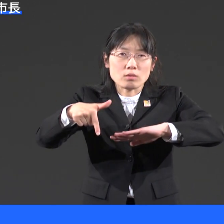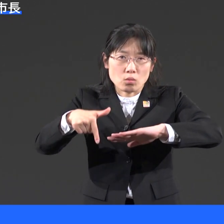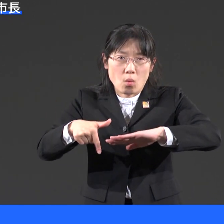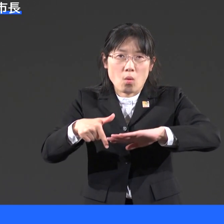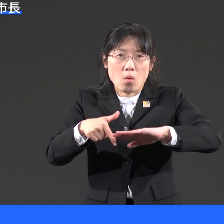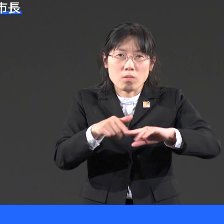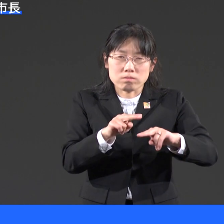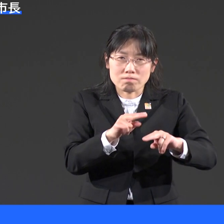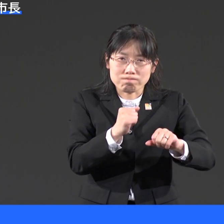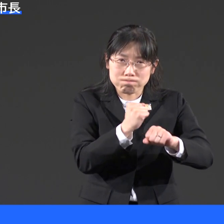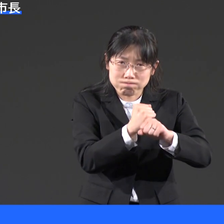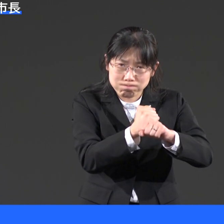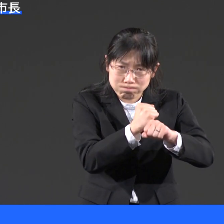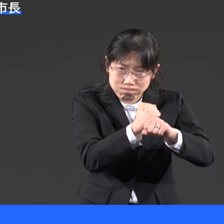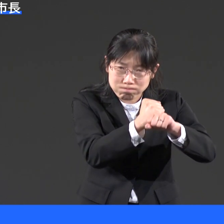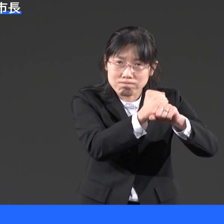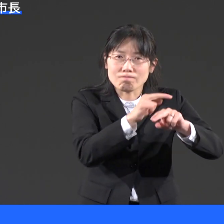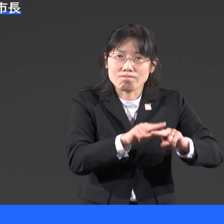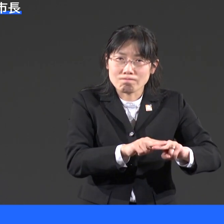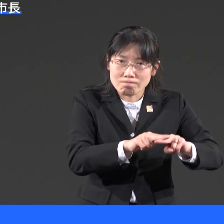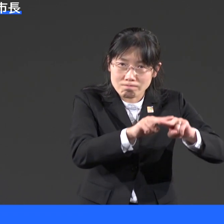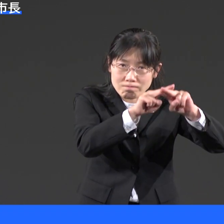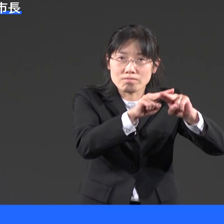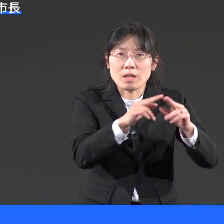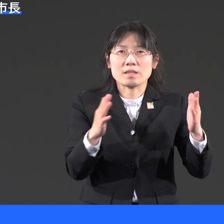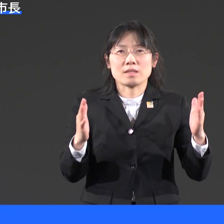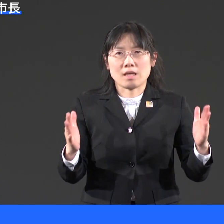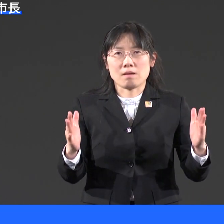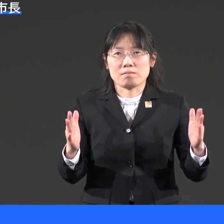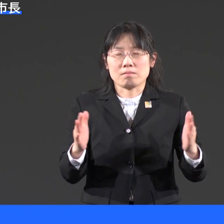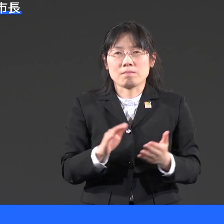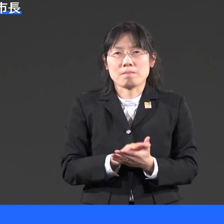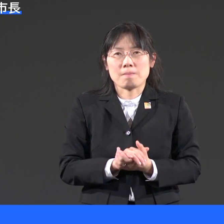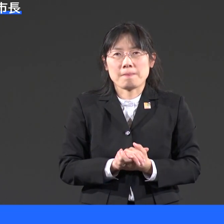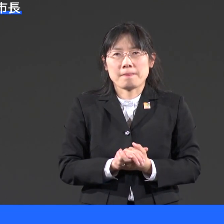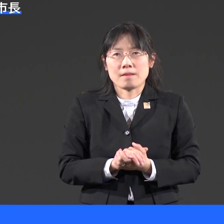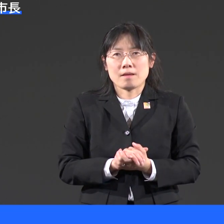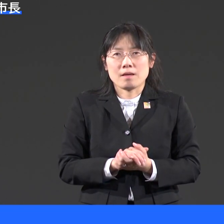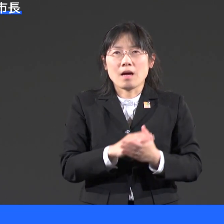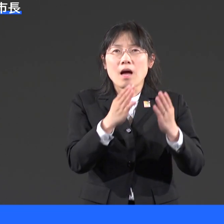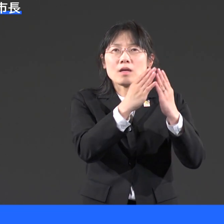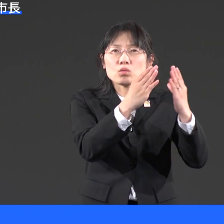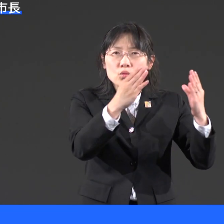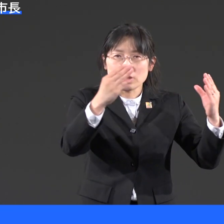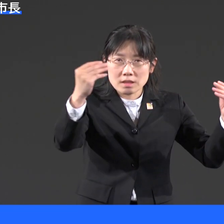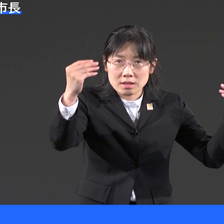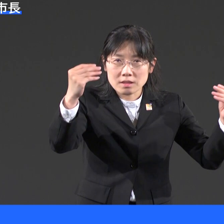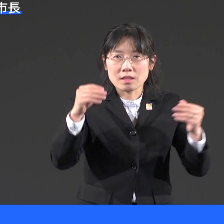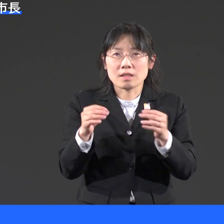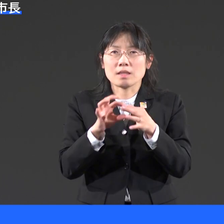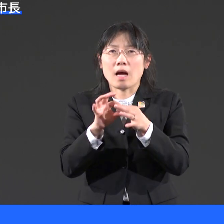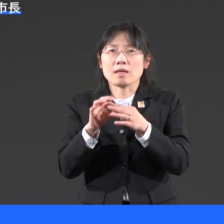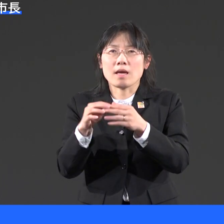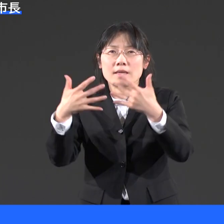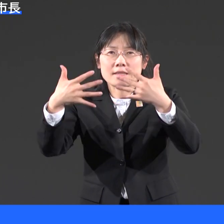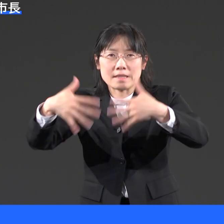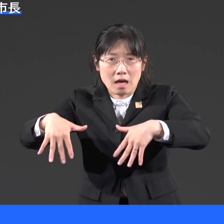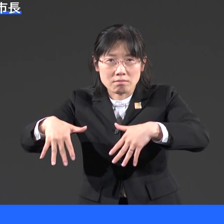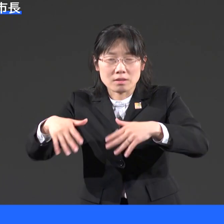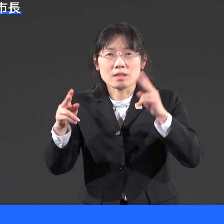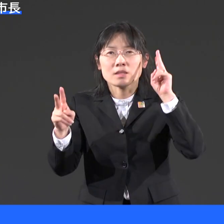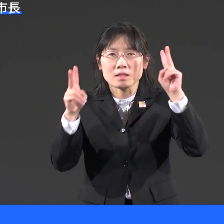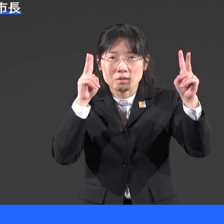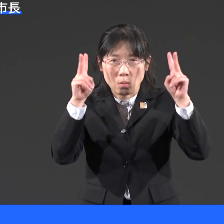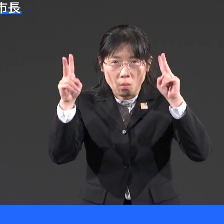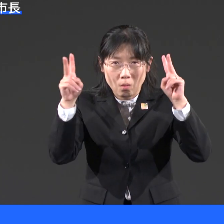積み上げてきた機関でありました。そういった国、あるいは関係機関、企業と